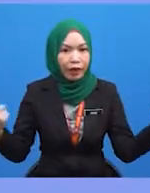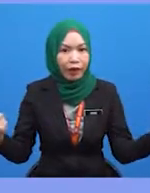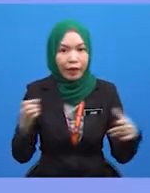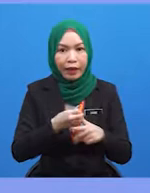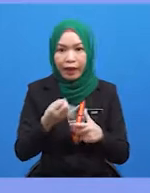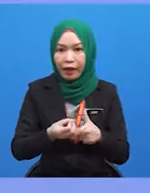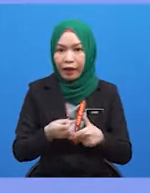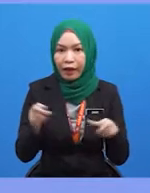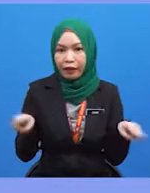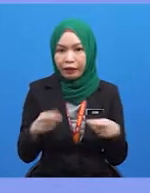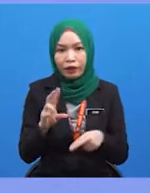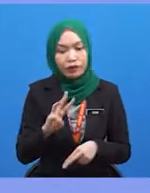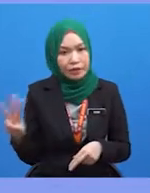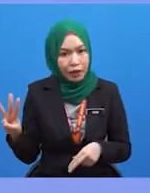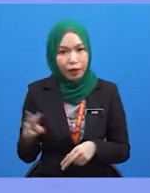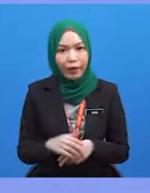usahawan.